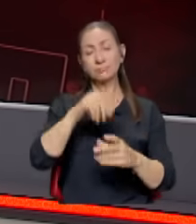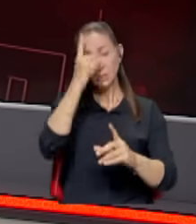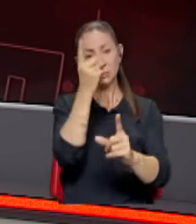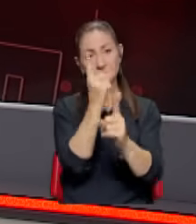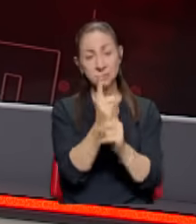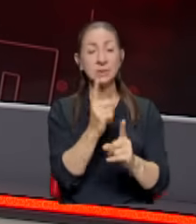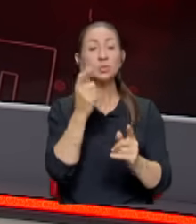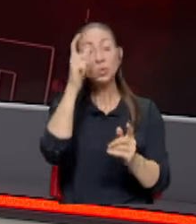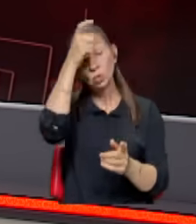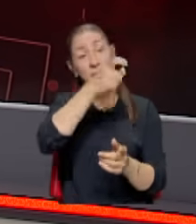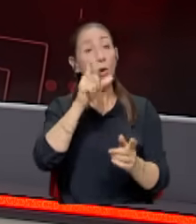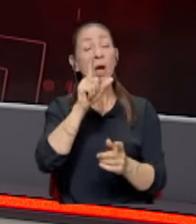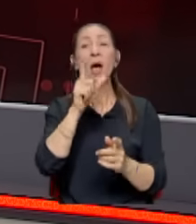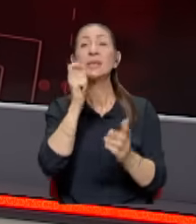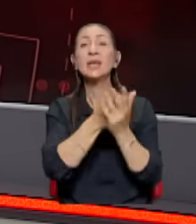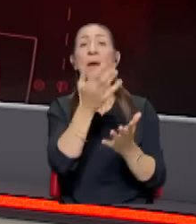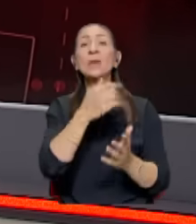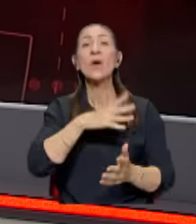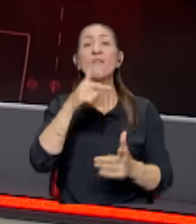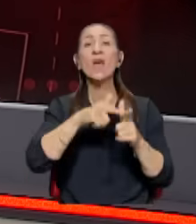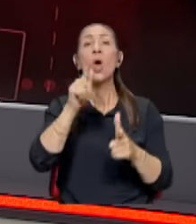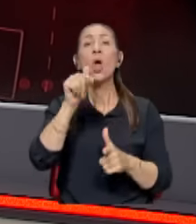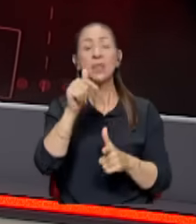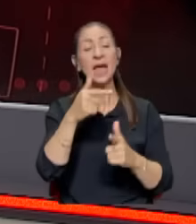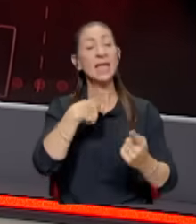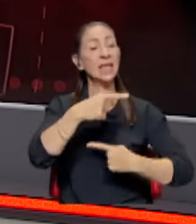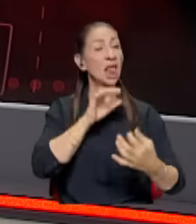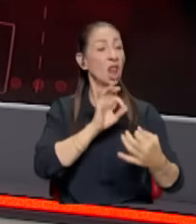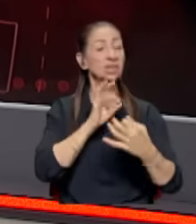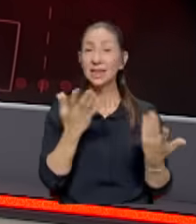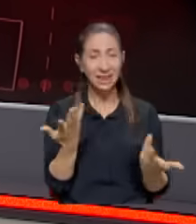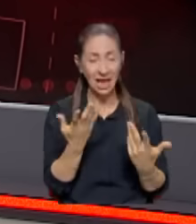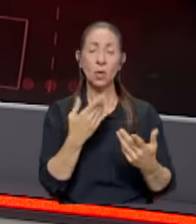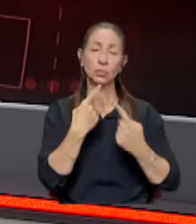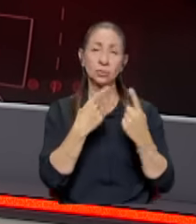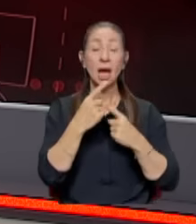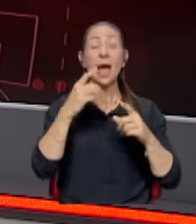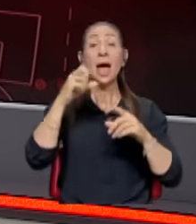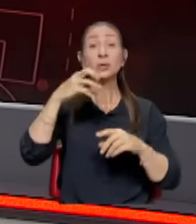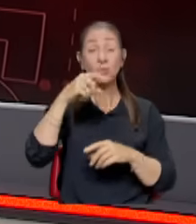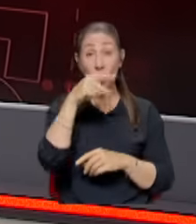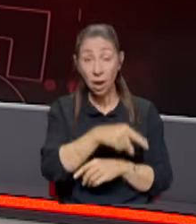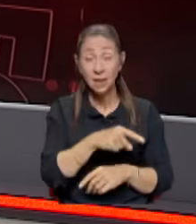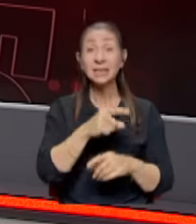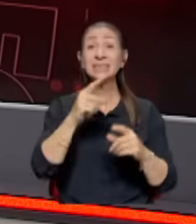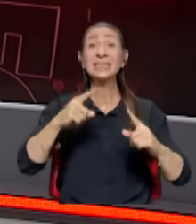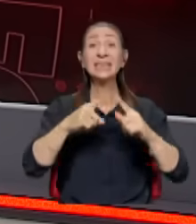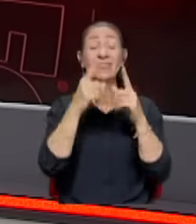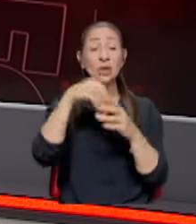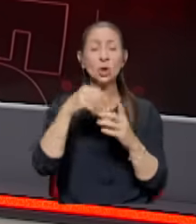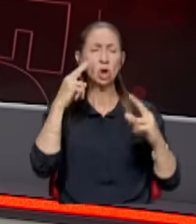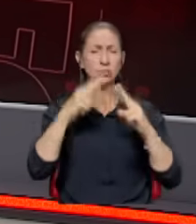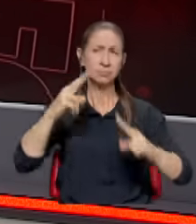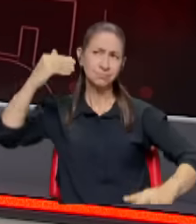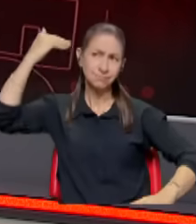Türkiye'nin satın almak istediği F-16'ları ve ikili ilişkileri masaya yatırdı. Erdoğan zirve kapsamında daha önce